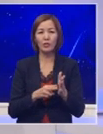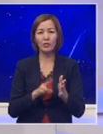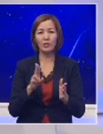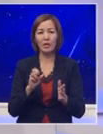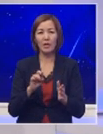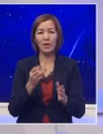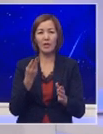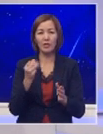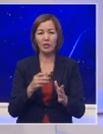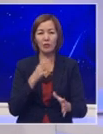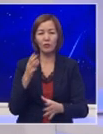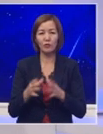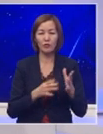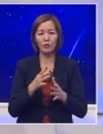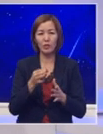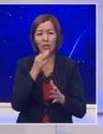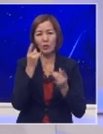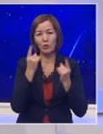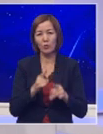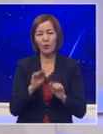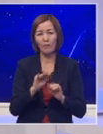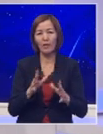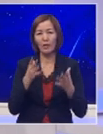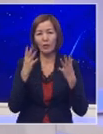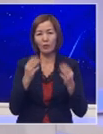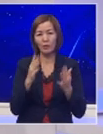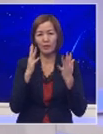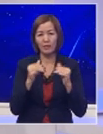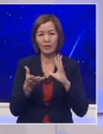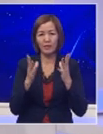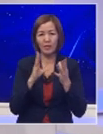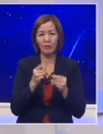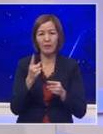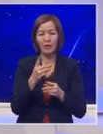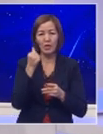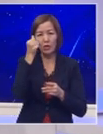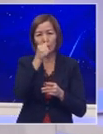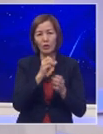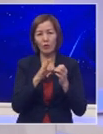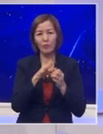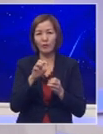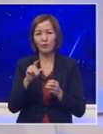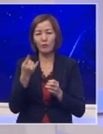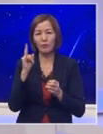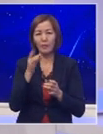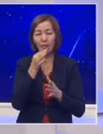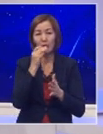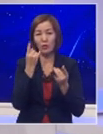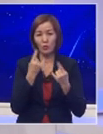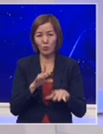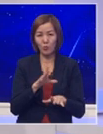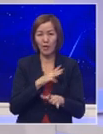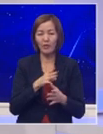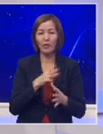17 қараша дүниежүзілік шала туған балалар күні. Статистикаға сәйкес әлемде бір жылда 15 миллион сәби мерзімнен бұрын дүниеге